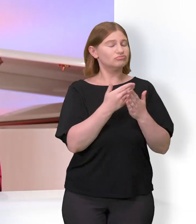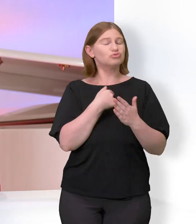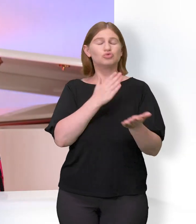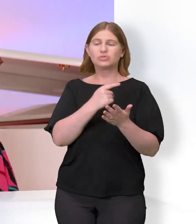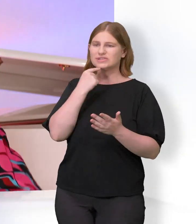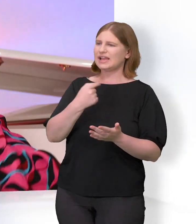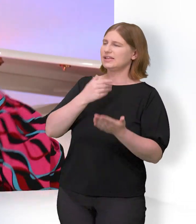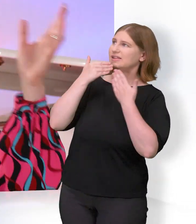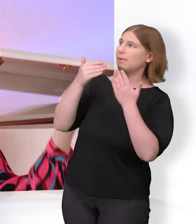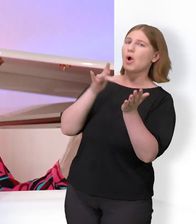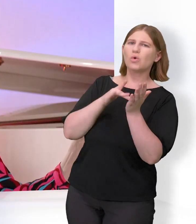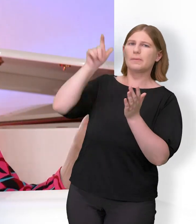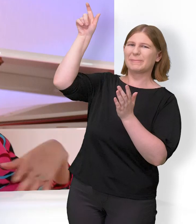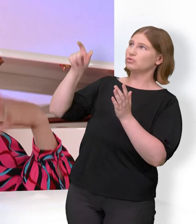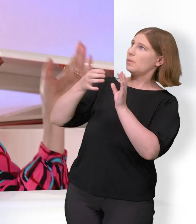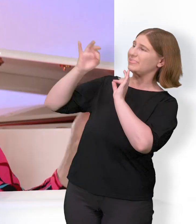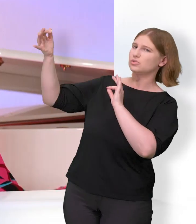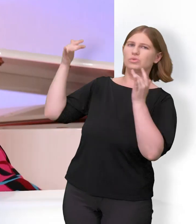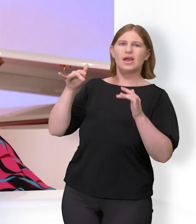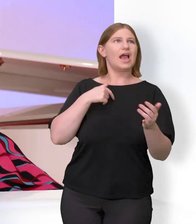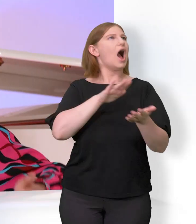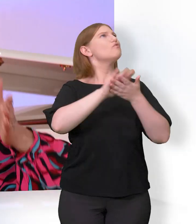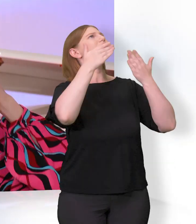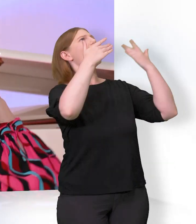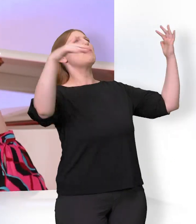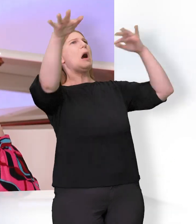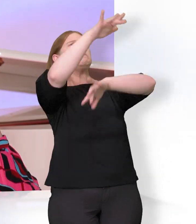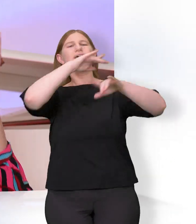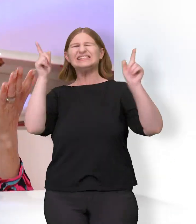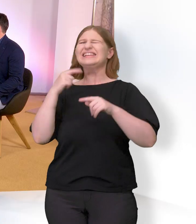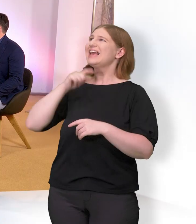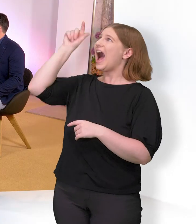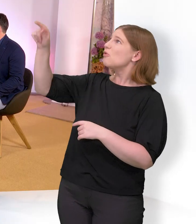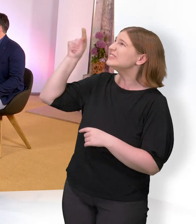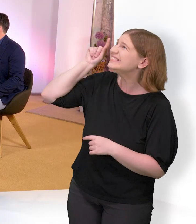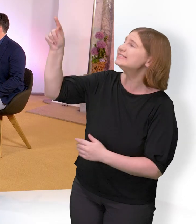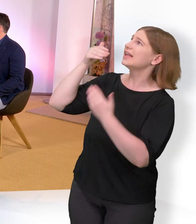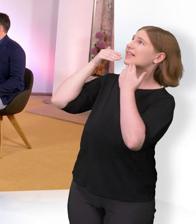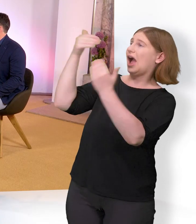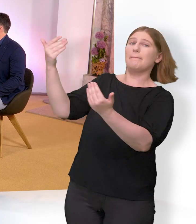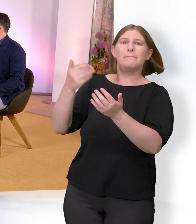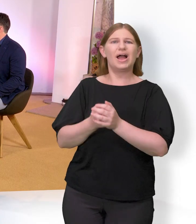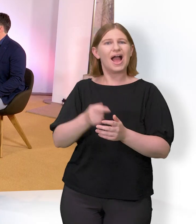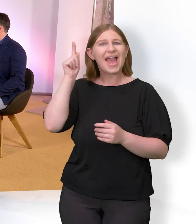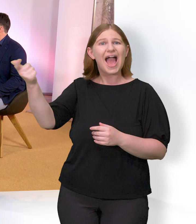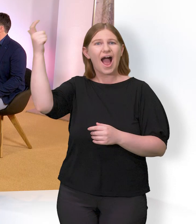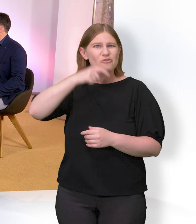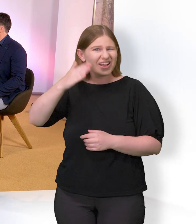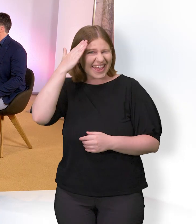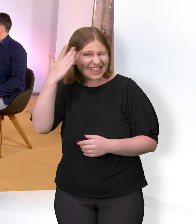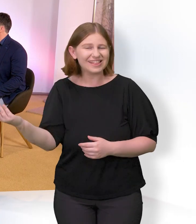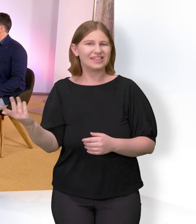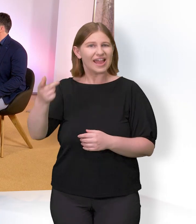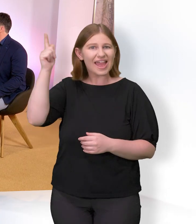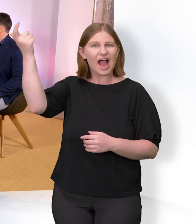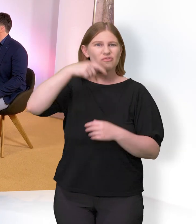Beziehung ist. Ich bin nicht einfach nur vague, random dankbar, sondern ich danke ihm, der mich kennt